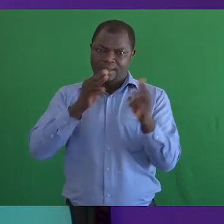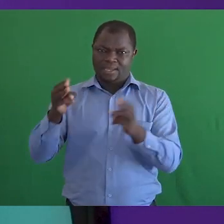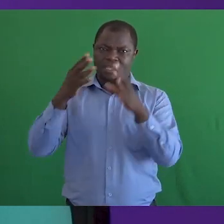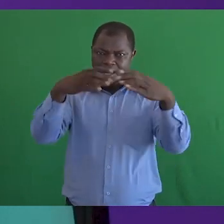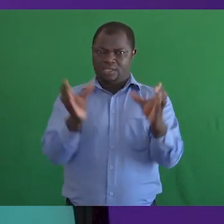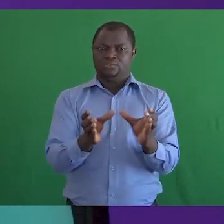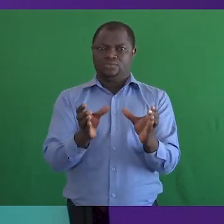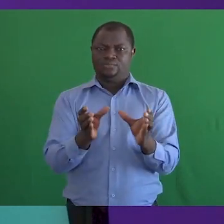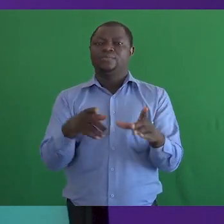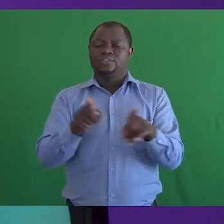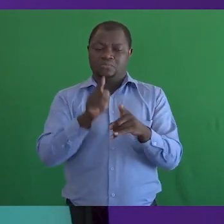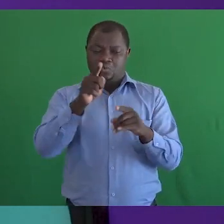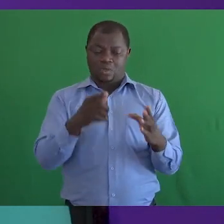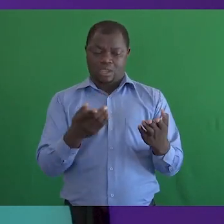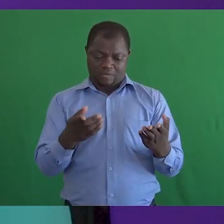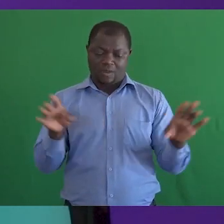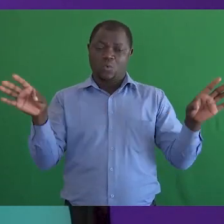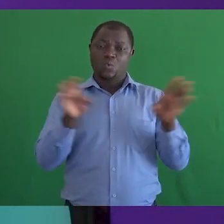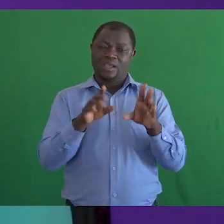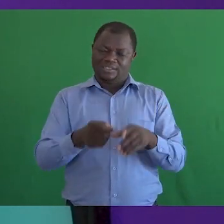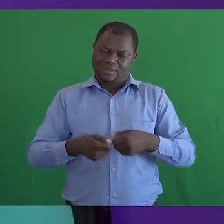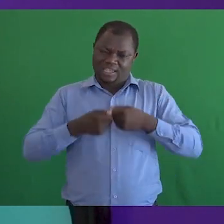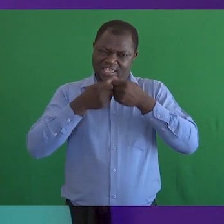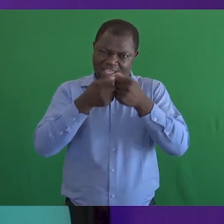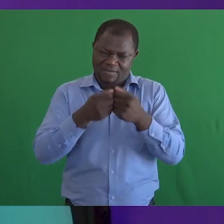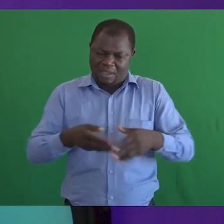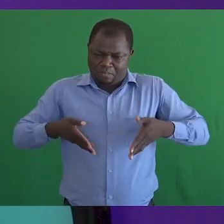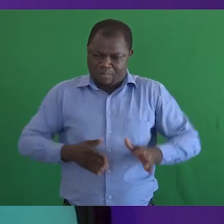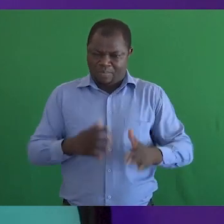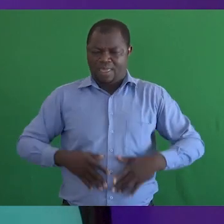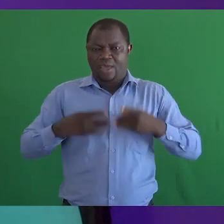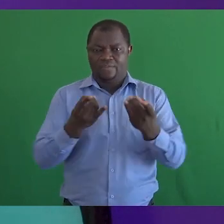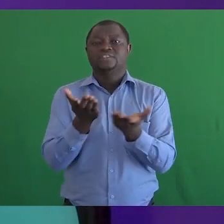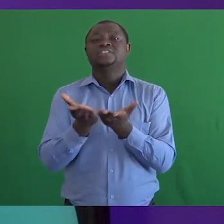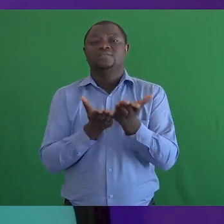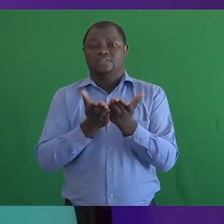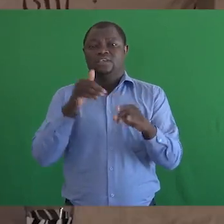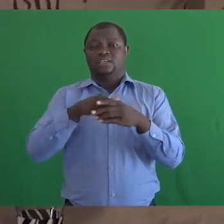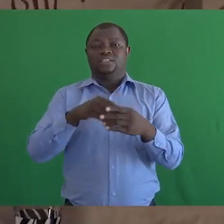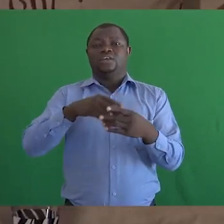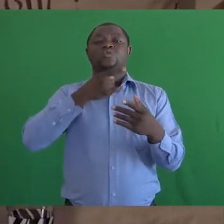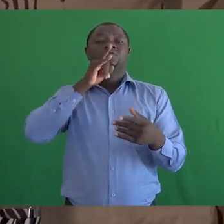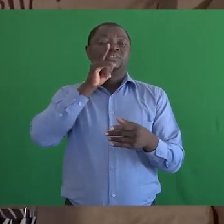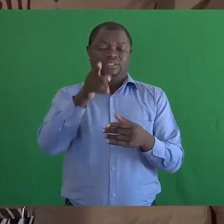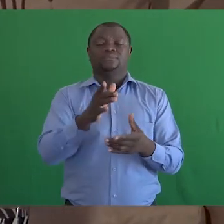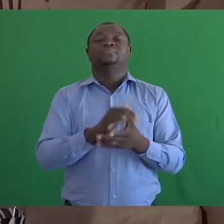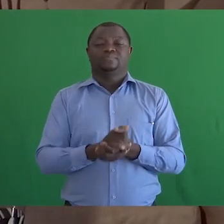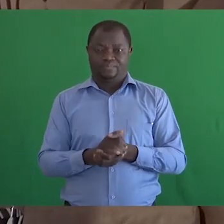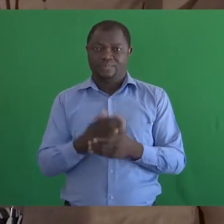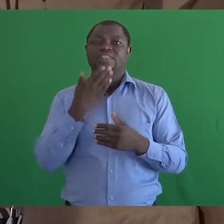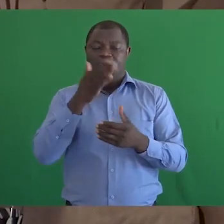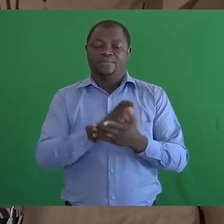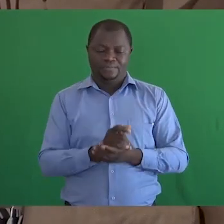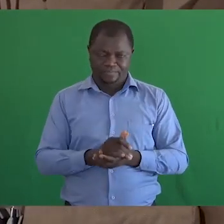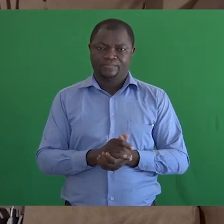ndiri provider we ma reproductive health services tiri po pa Spillhouse tinokutendai nokunge muri pano mukoti